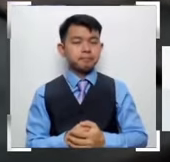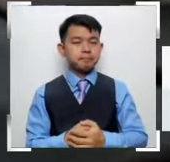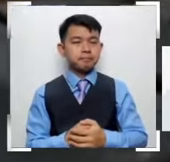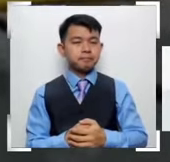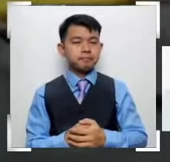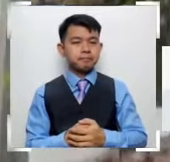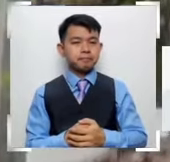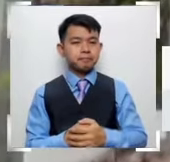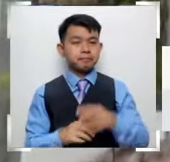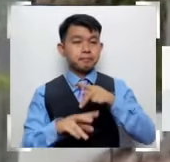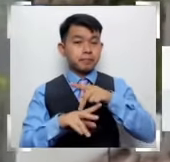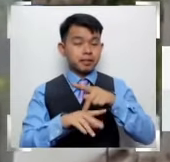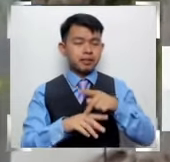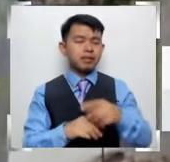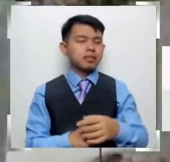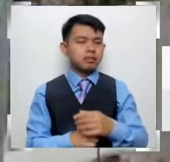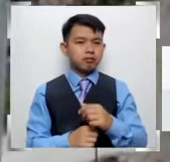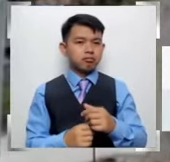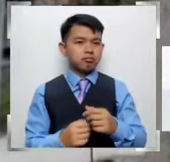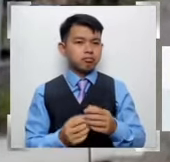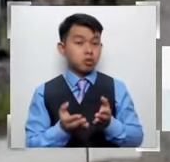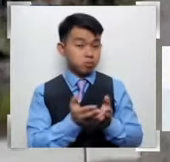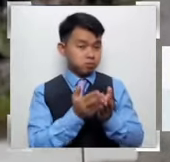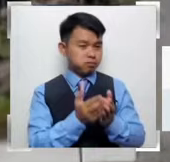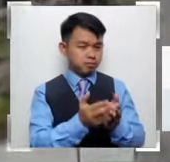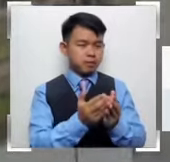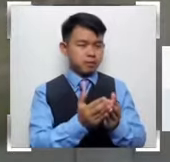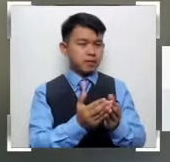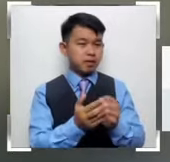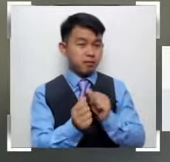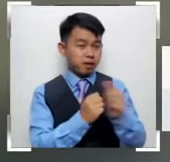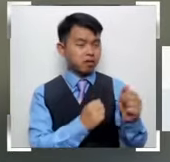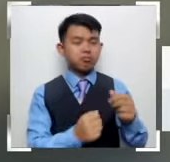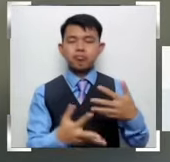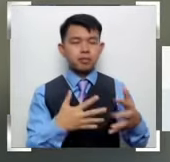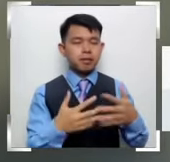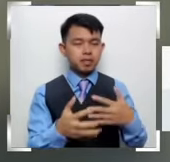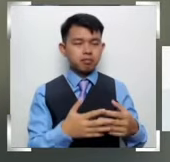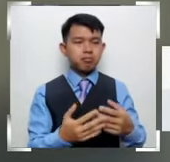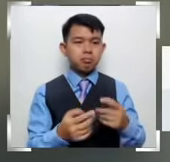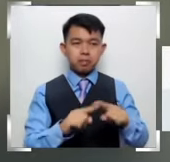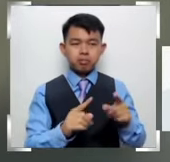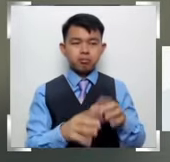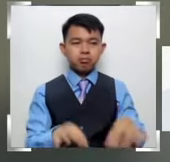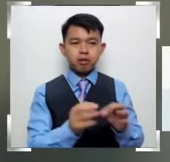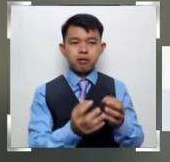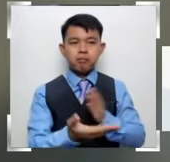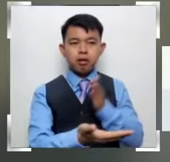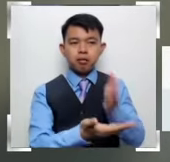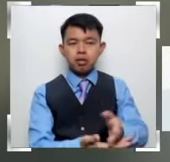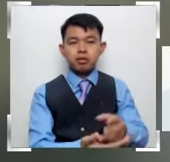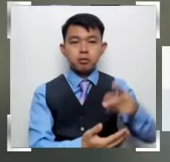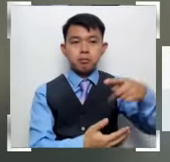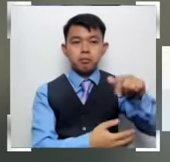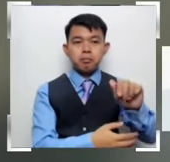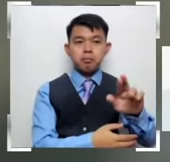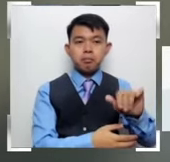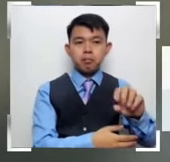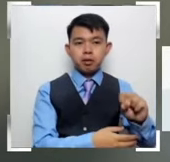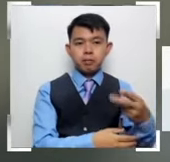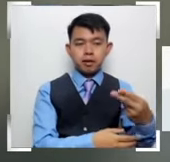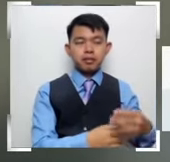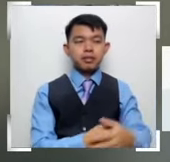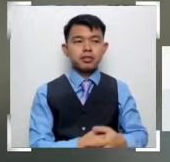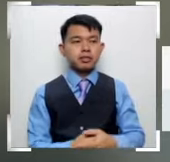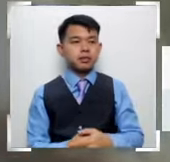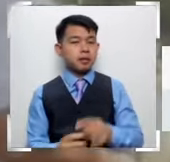bangka, marating lang ang Divine Savior Parish. Pati Odorico Cave na ipinangalan kay Blessed Odorico na napadpad doon